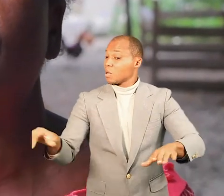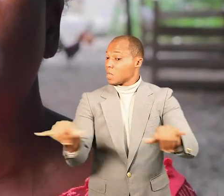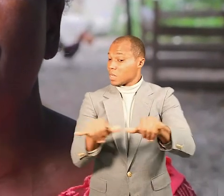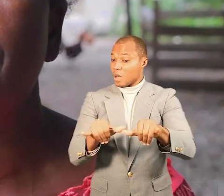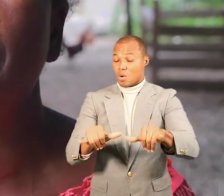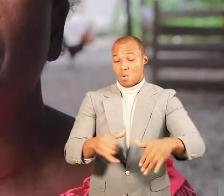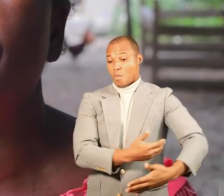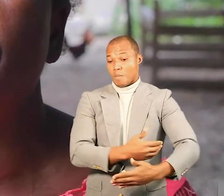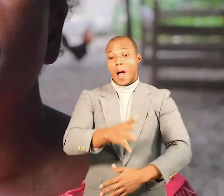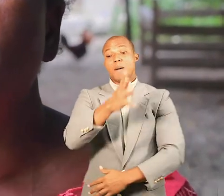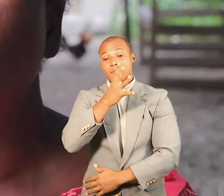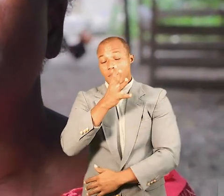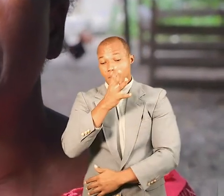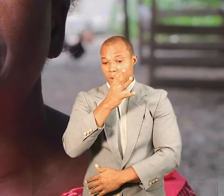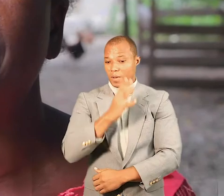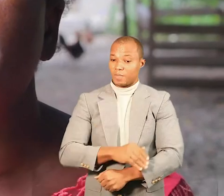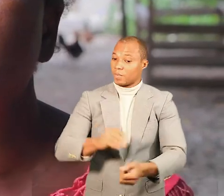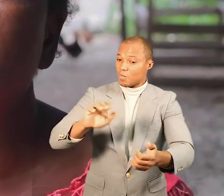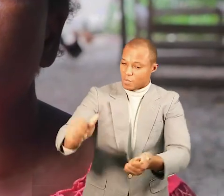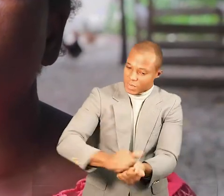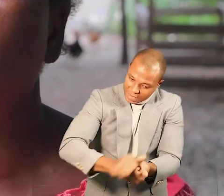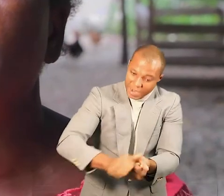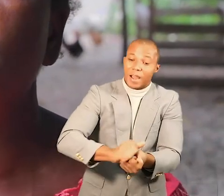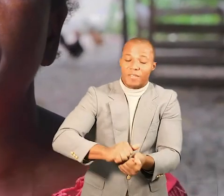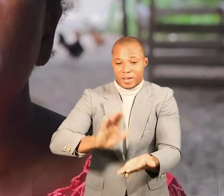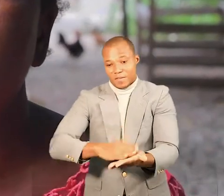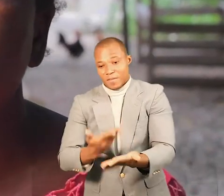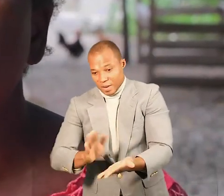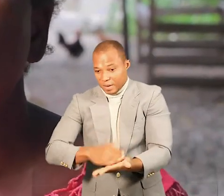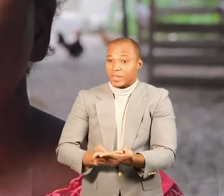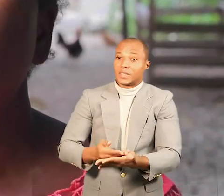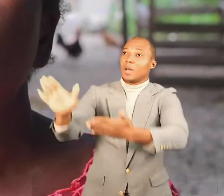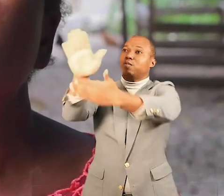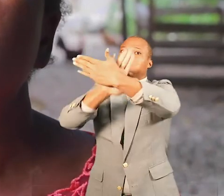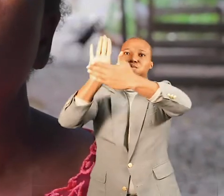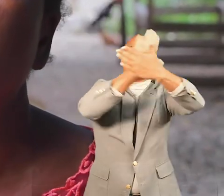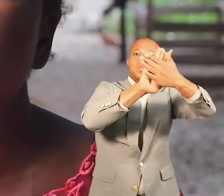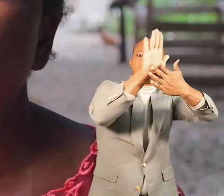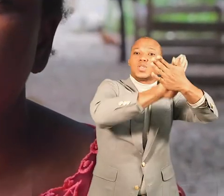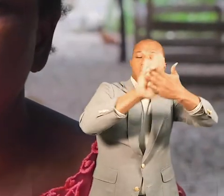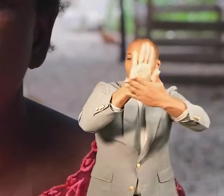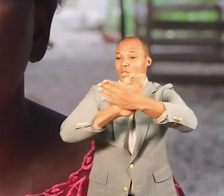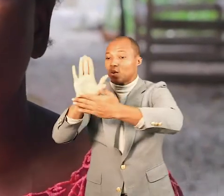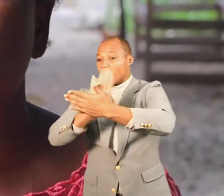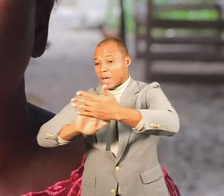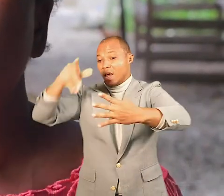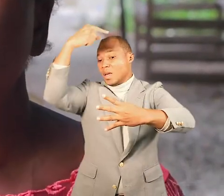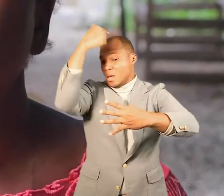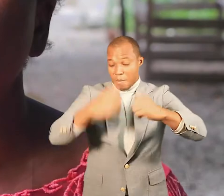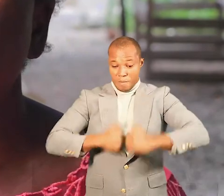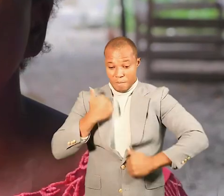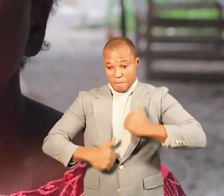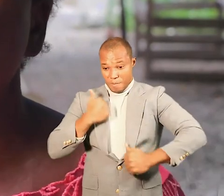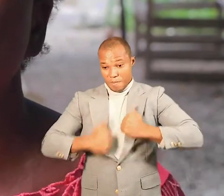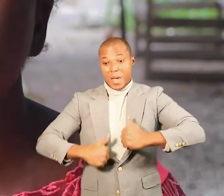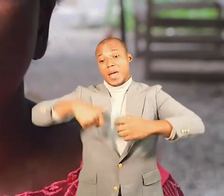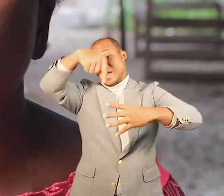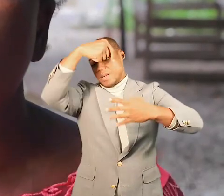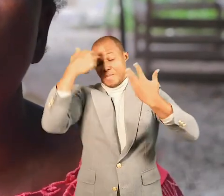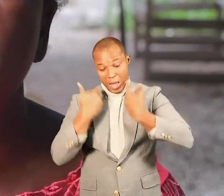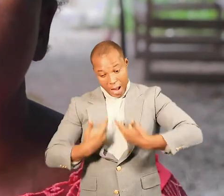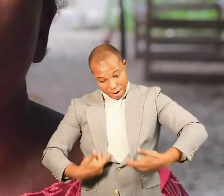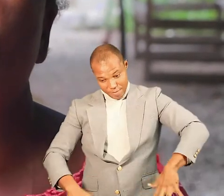monde on veut faire maman yo nous prend les civières nous prend cuisinière nous prend monde qui pour faire propre maison et nous prend monde qui pour